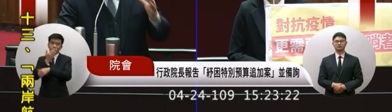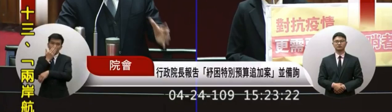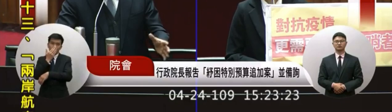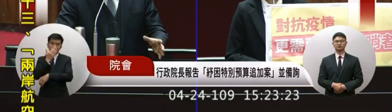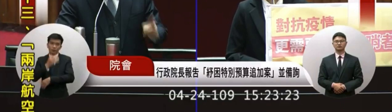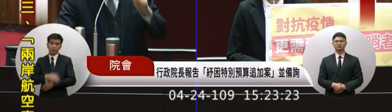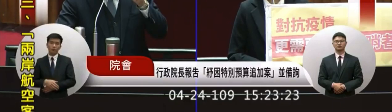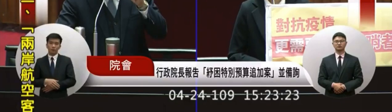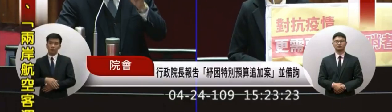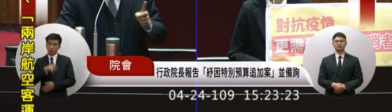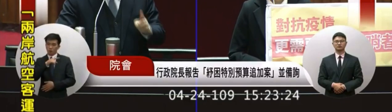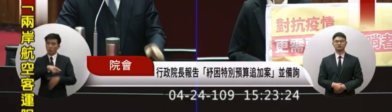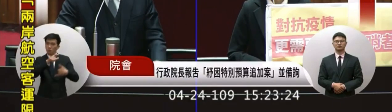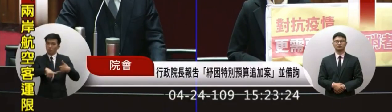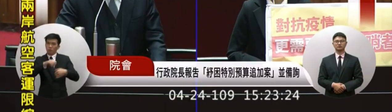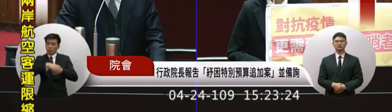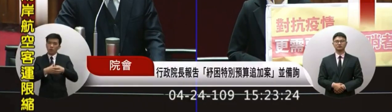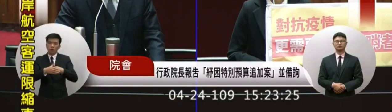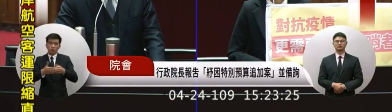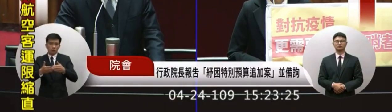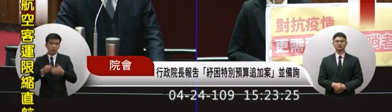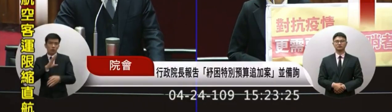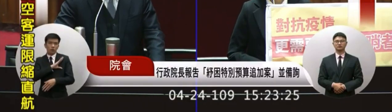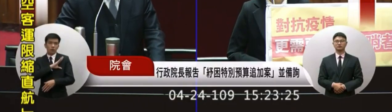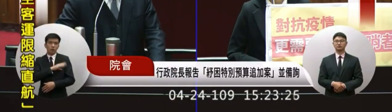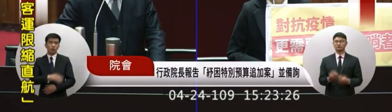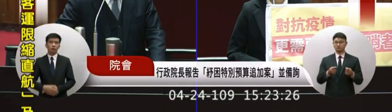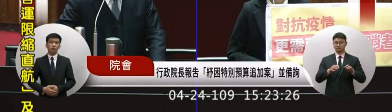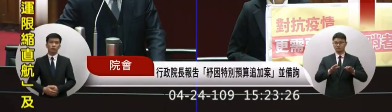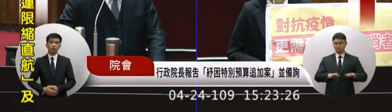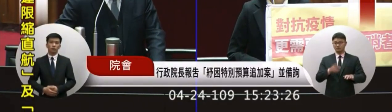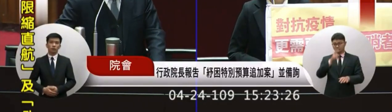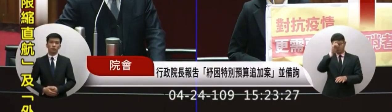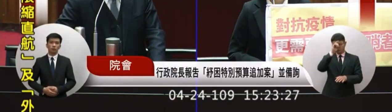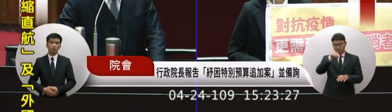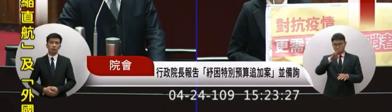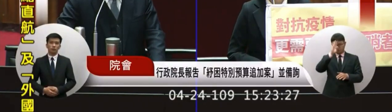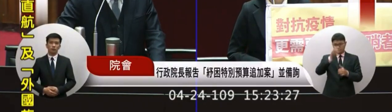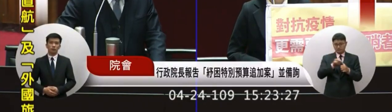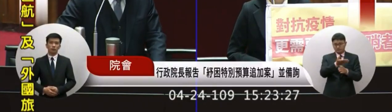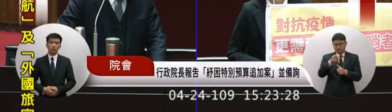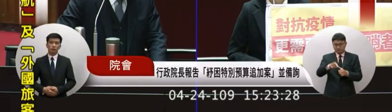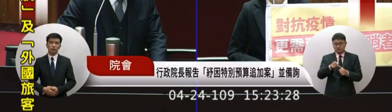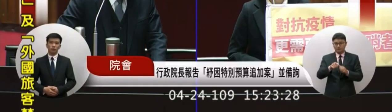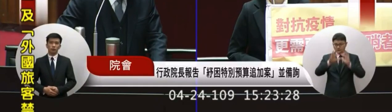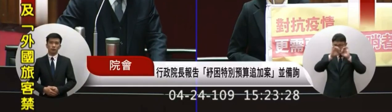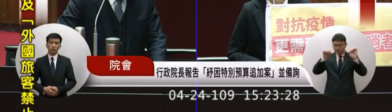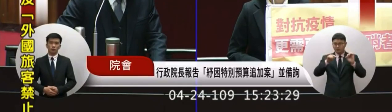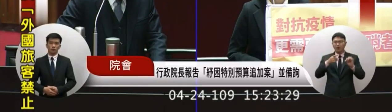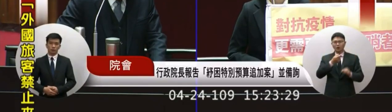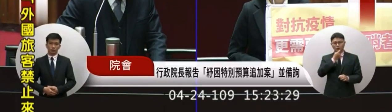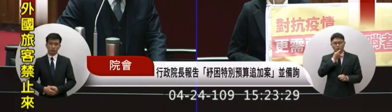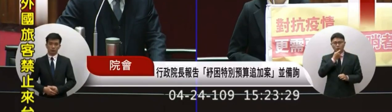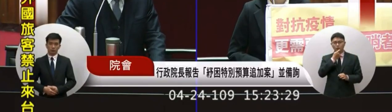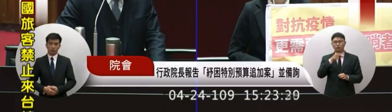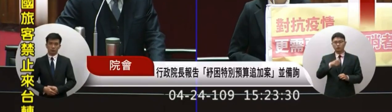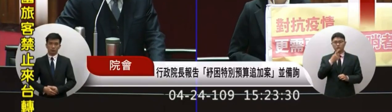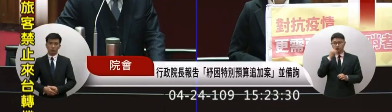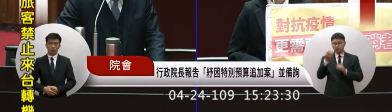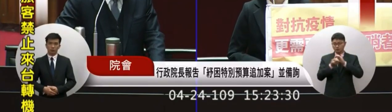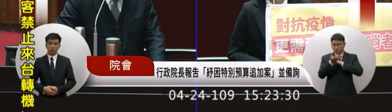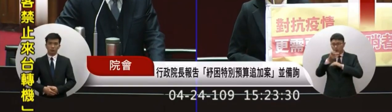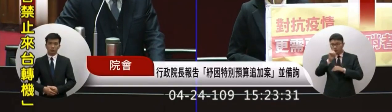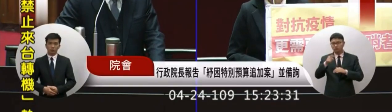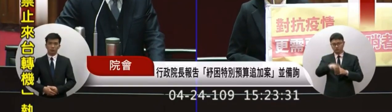个应该保护是应该的。 对，所以就像在这次我们希望厘清疫情的情况下，这些在结构下愿意讲出来的人其实应该要给予保